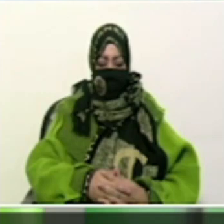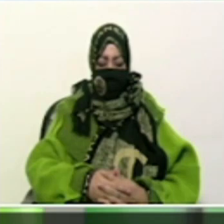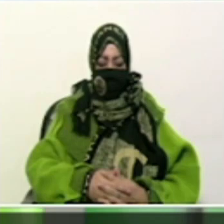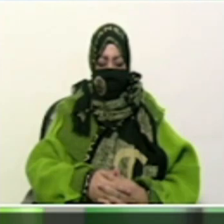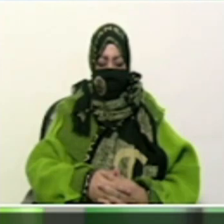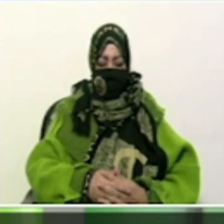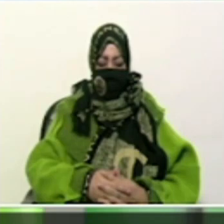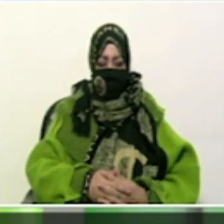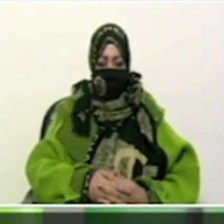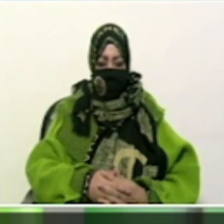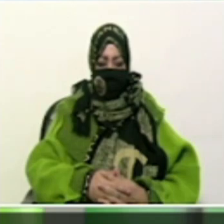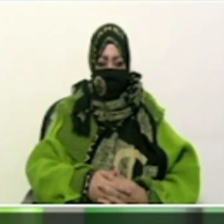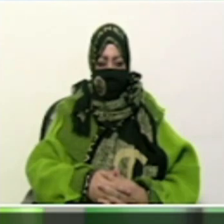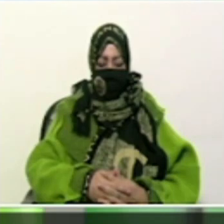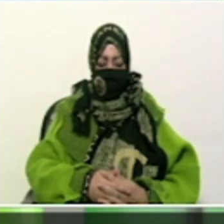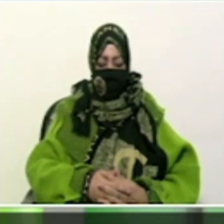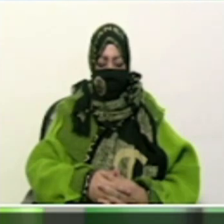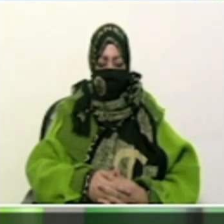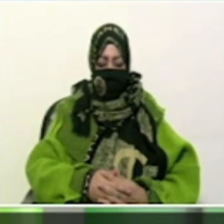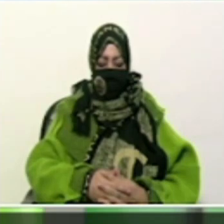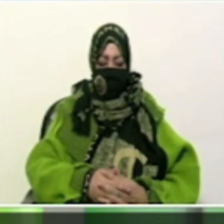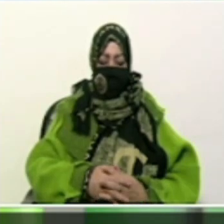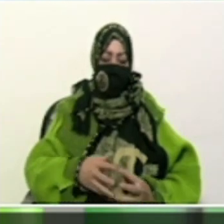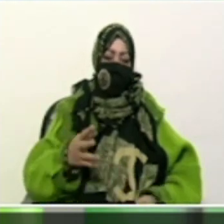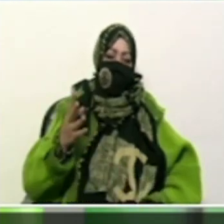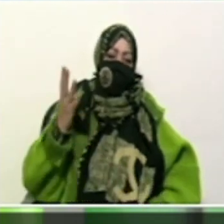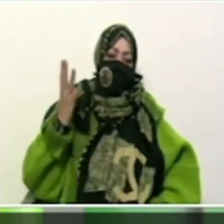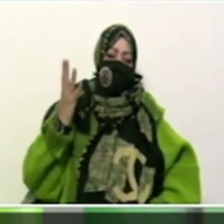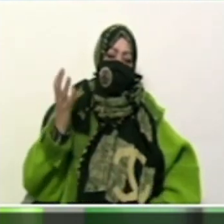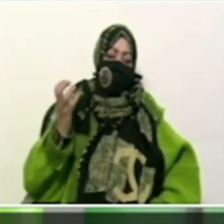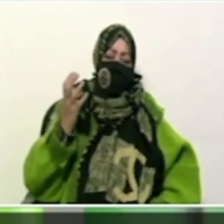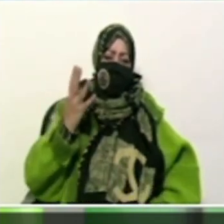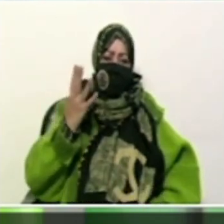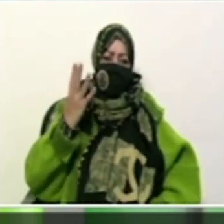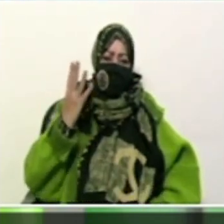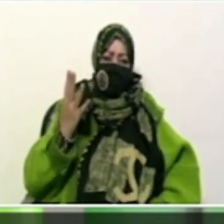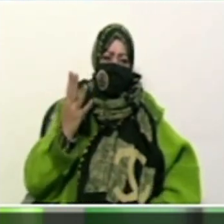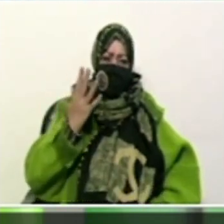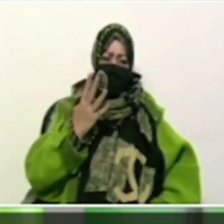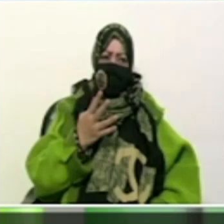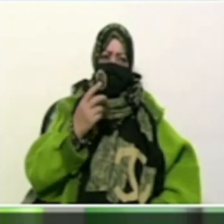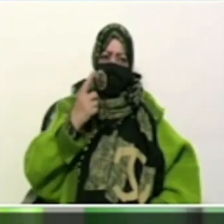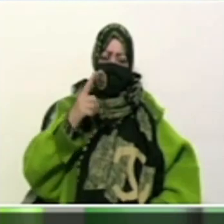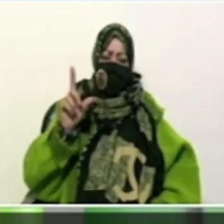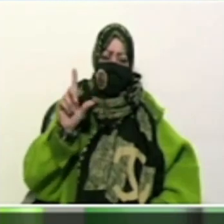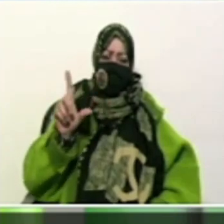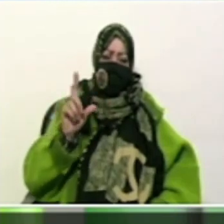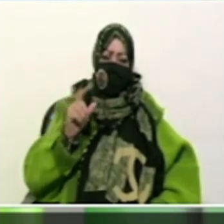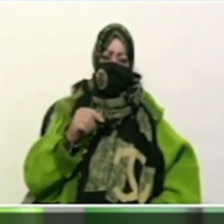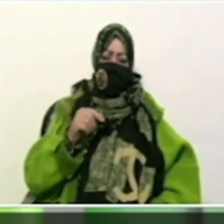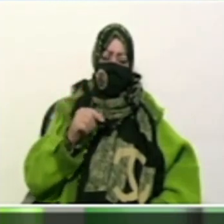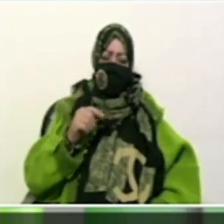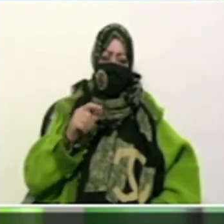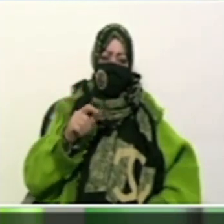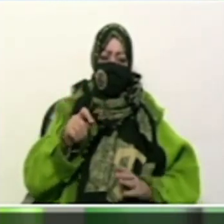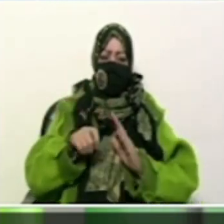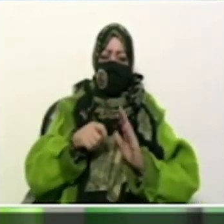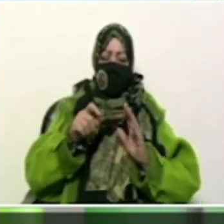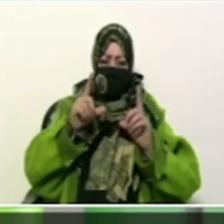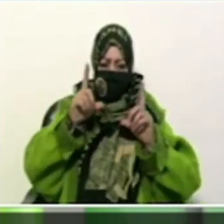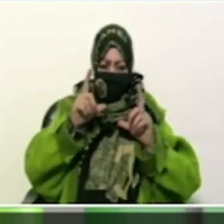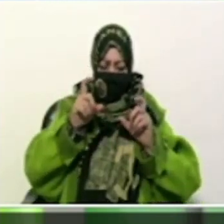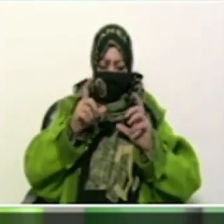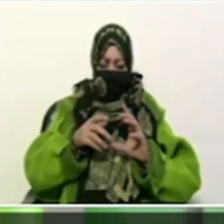يعني شو بدي احكي لك يعني بصوره محتشمه يعني نعم هي ايش هي محتشمه